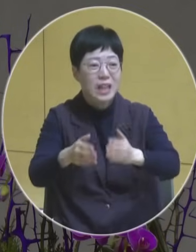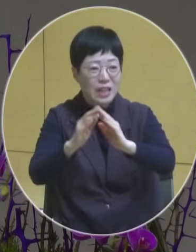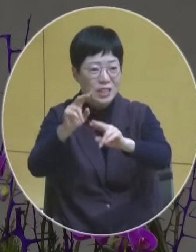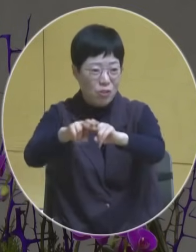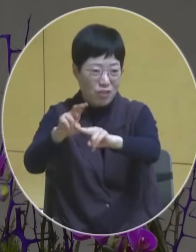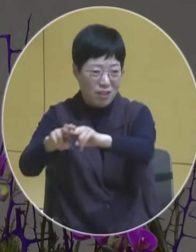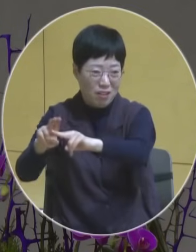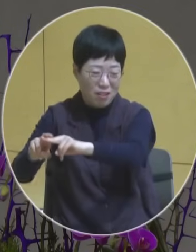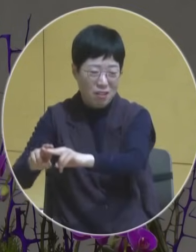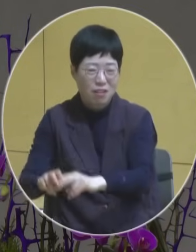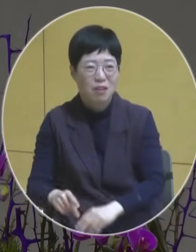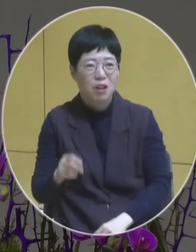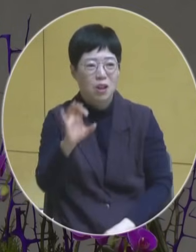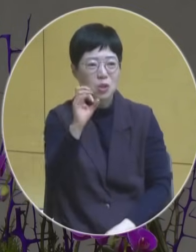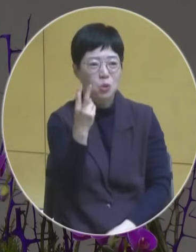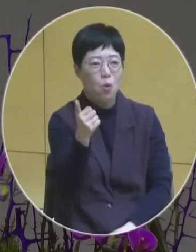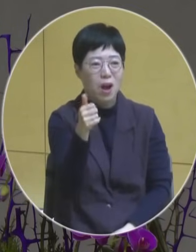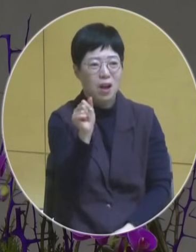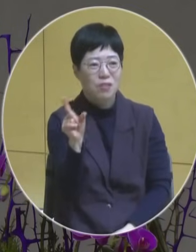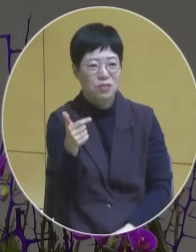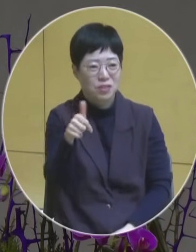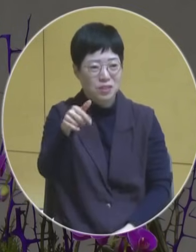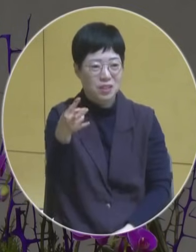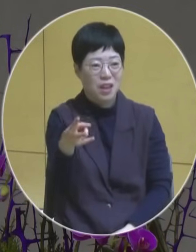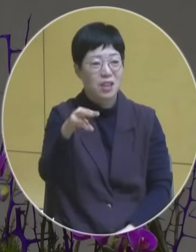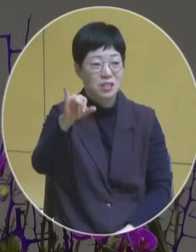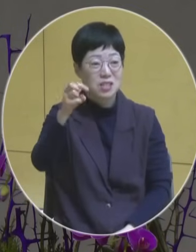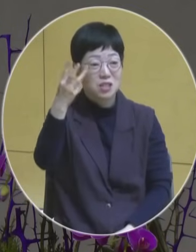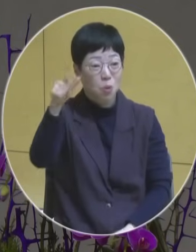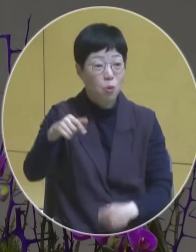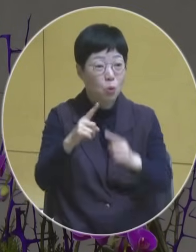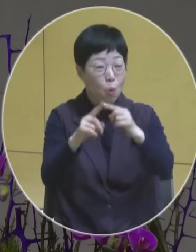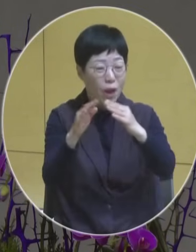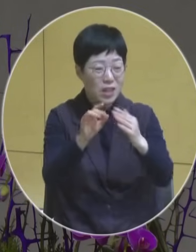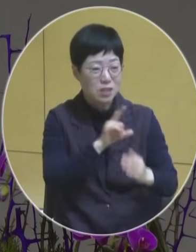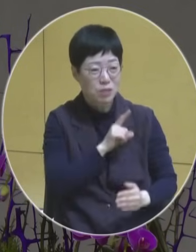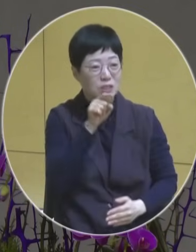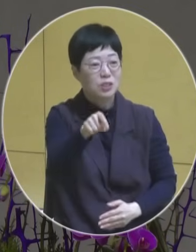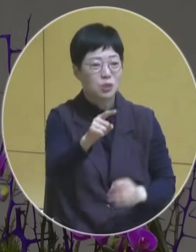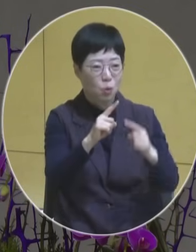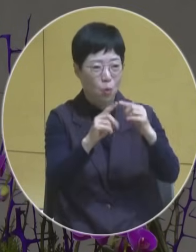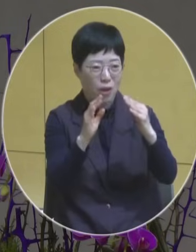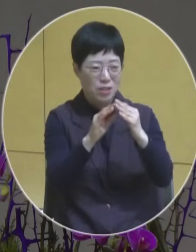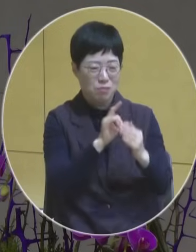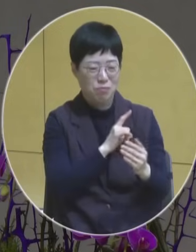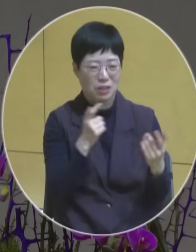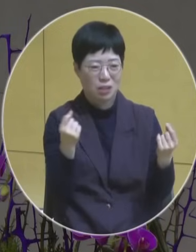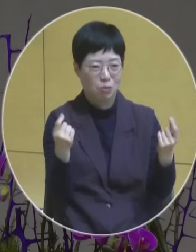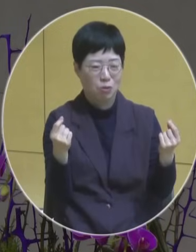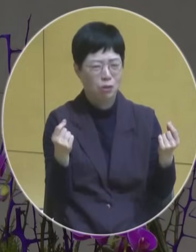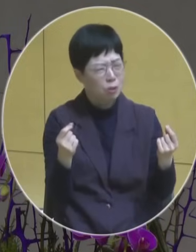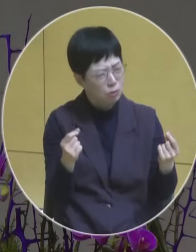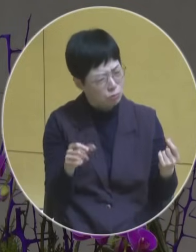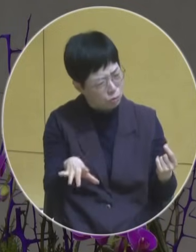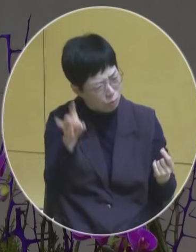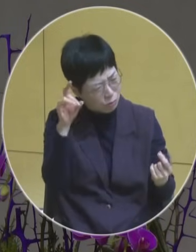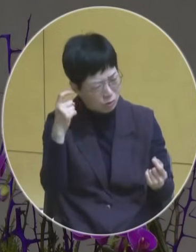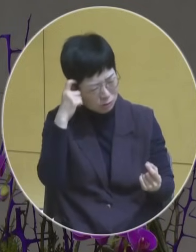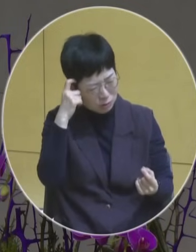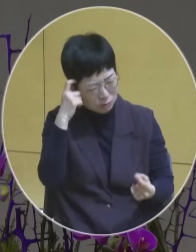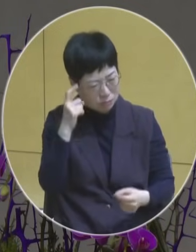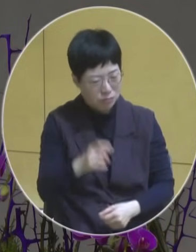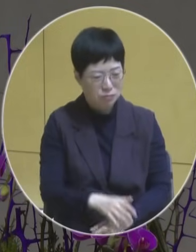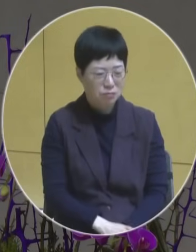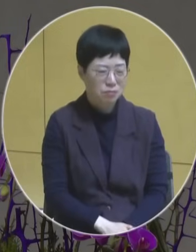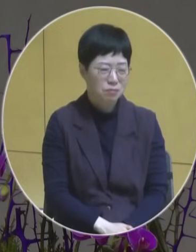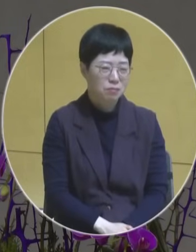자리였다고, 제가 요한계시록에서 읽었던 그 교회의 이름이 바로 그 교회라는 얘기 들을 때 문득 저에게 이런 마음이